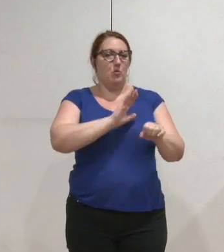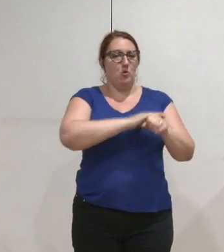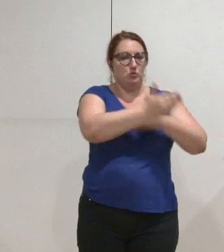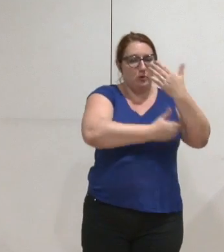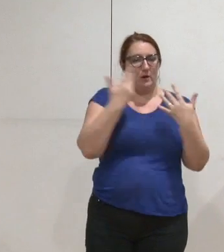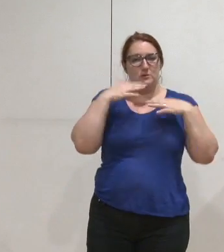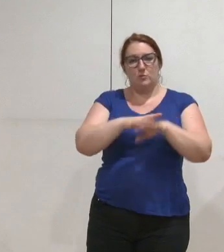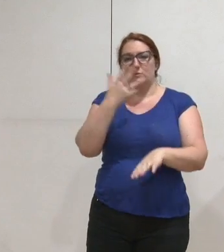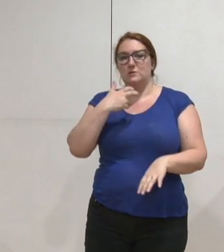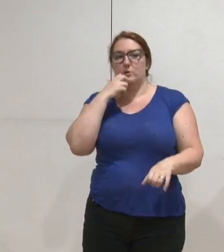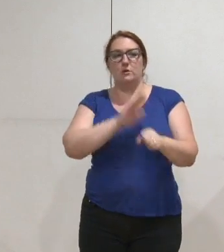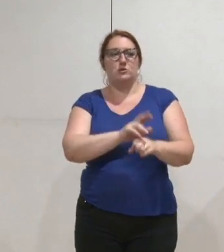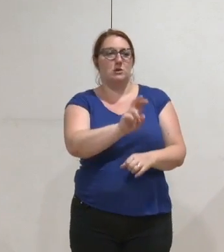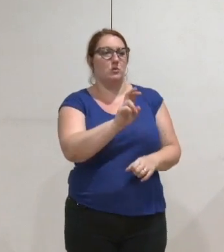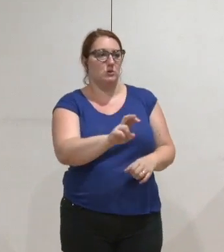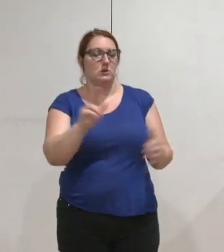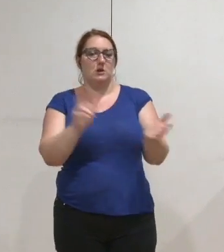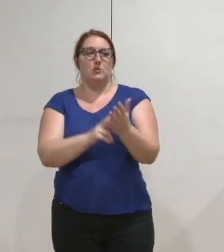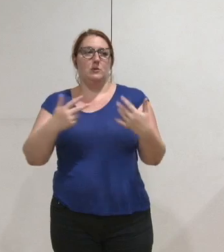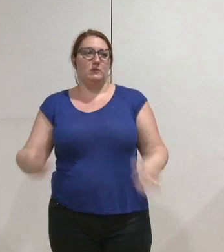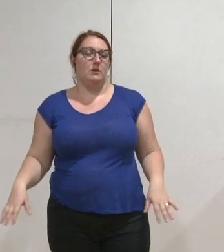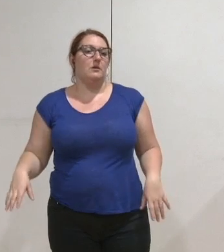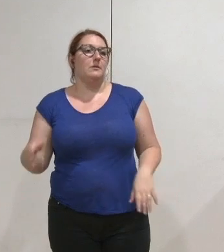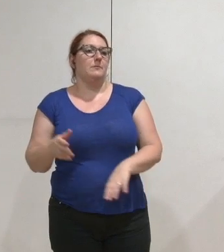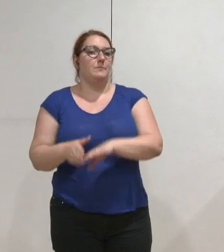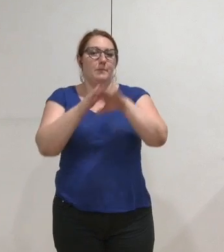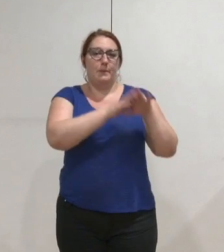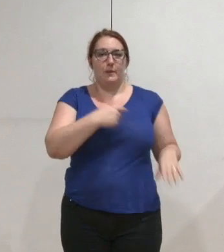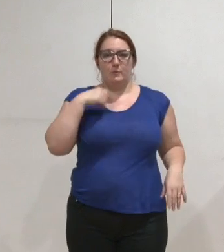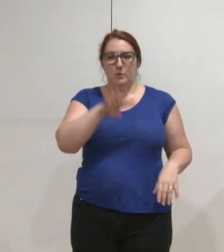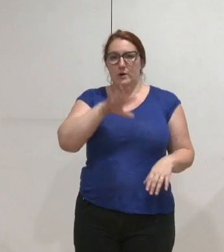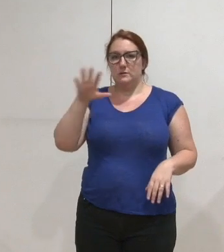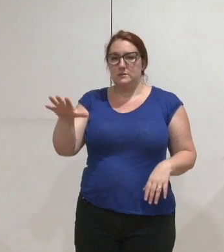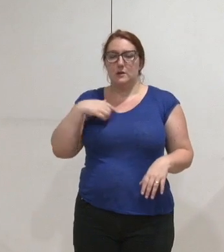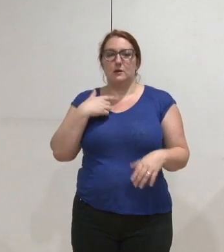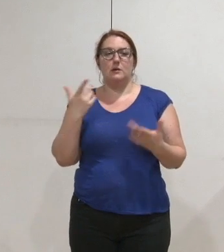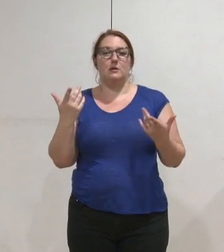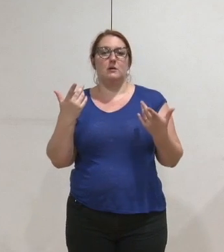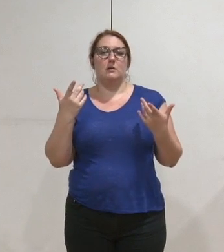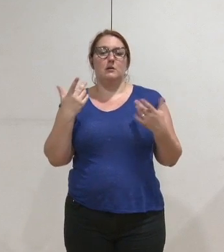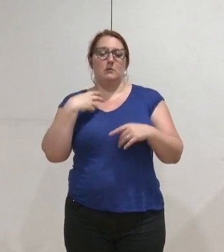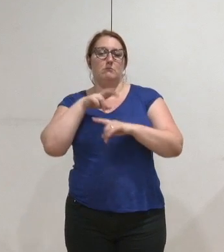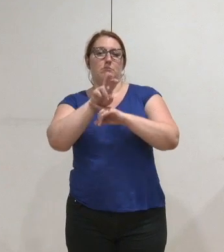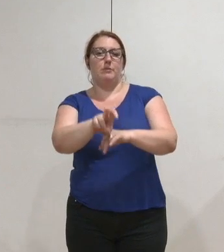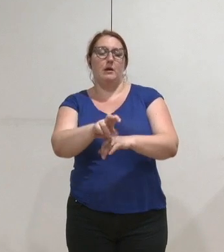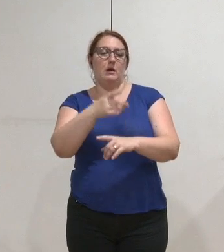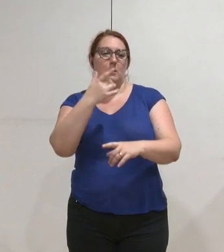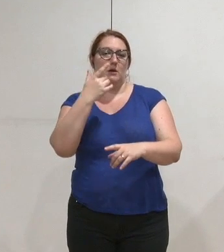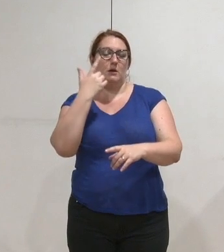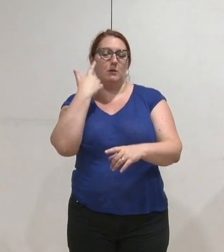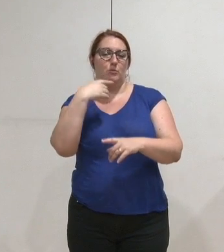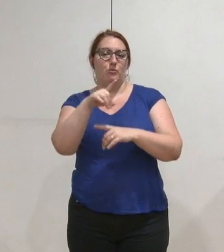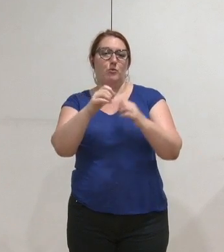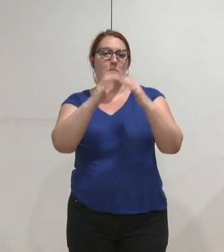R citoyen de la gauche des écologistes délibération adopté la 45 c'est la mise à disposition pour la Maison de la Nature et de